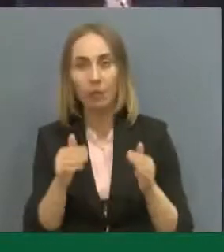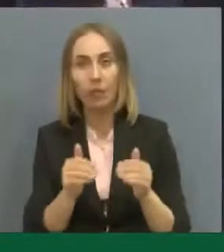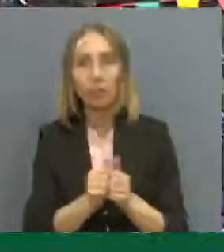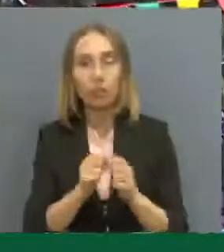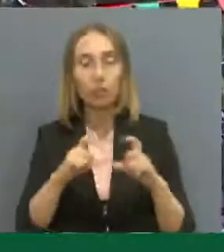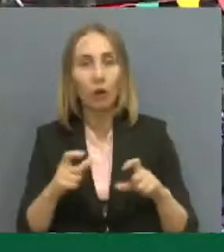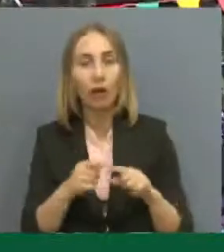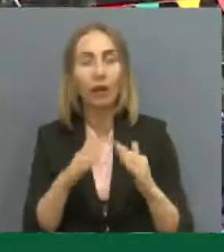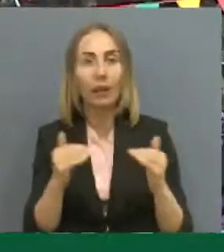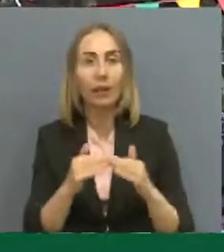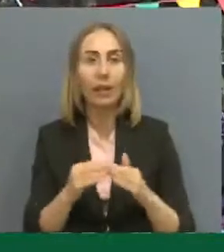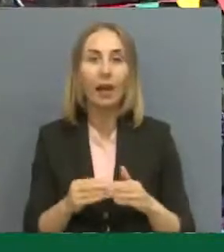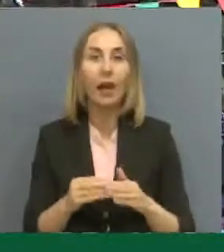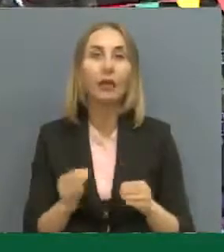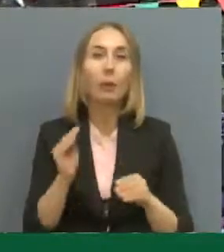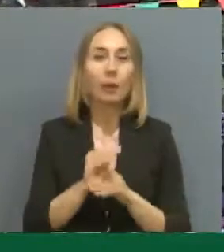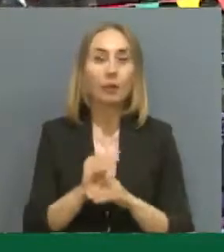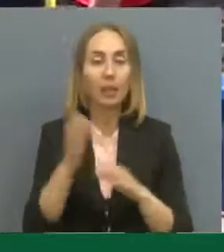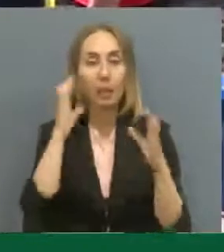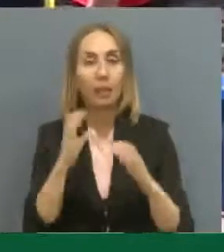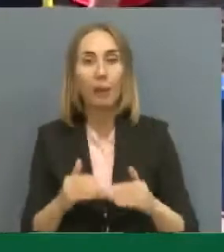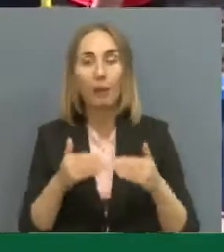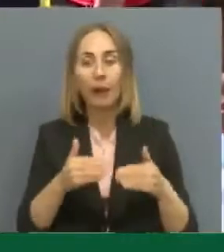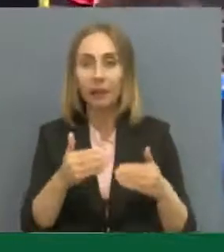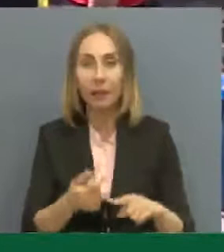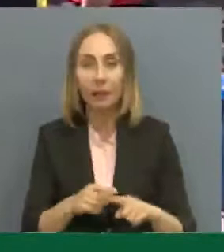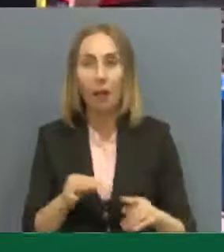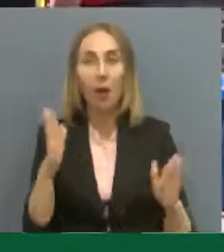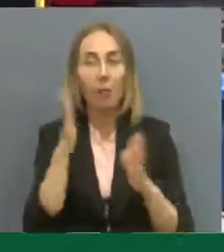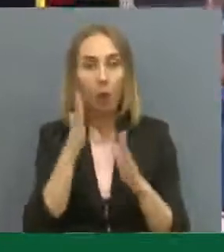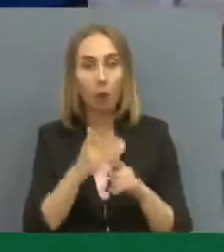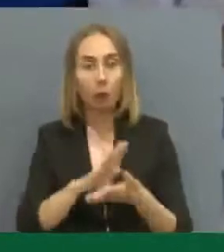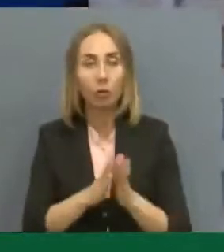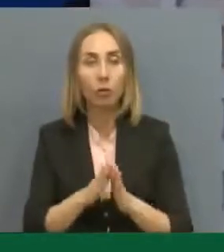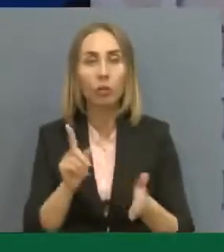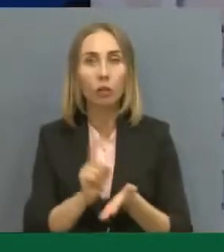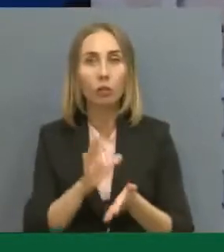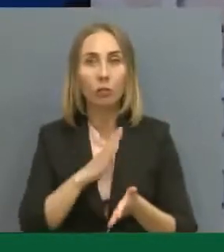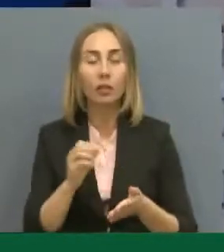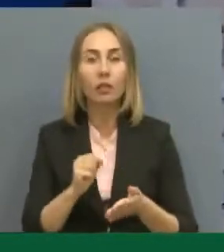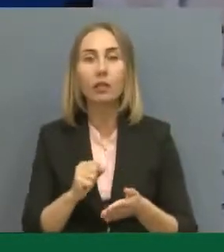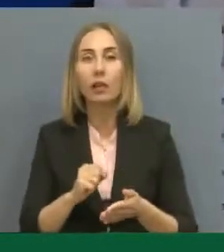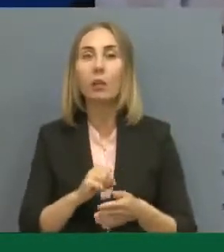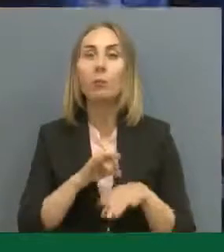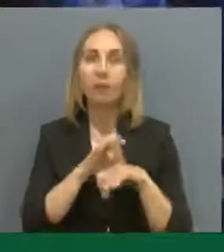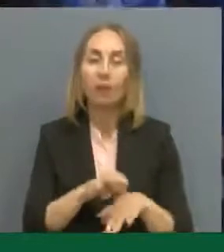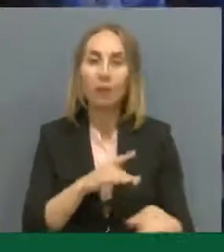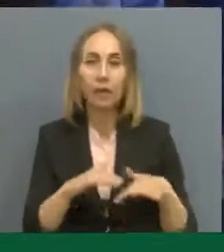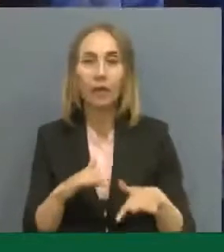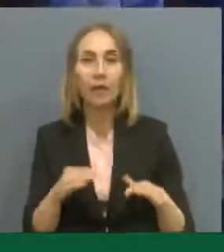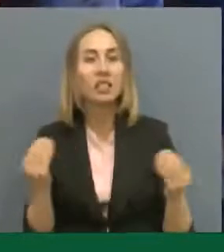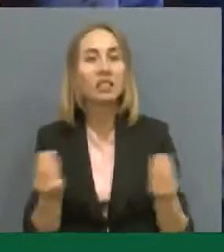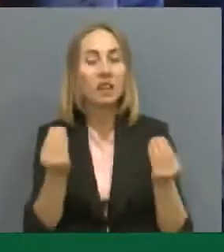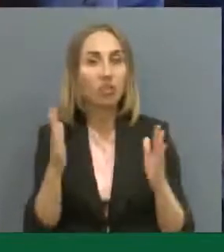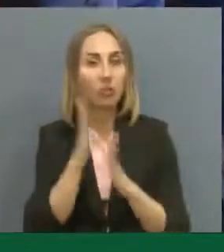объектов дополнительного образования проводится поэтапно. С учетом погодных условий должно обеспечиваться максимальное проведение мероприятий на свежем